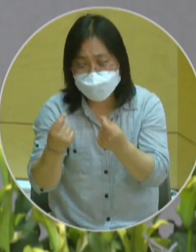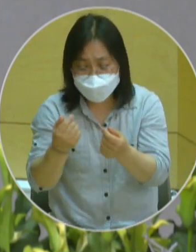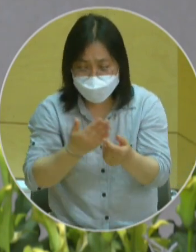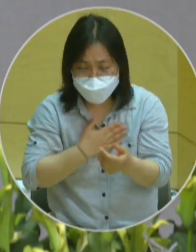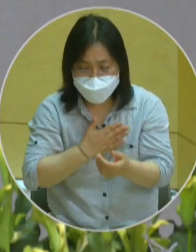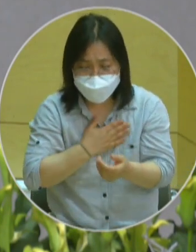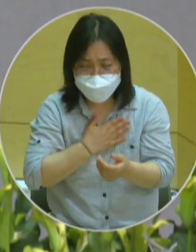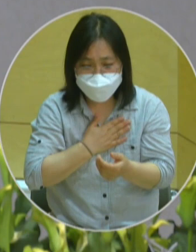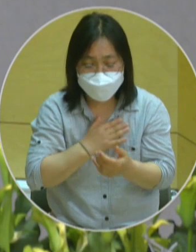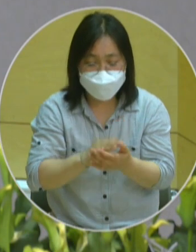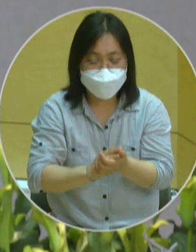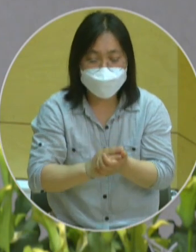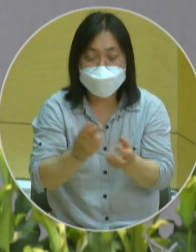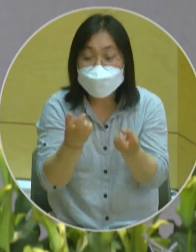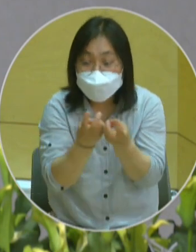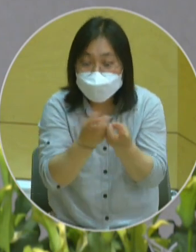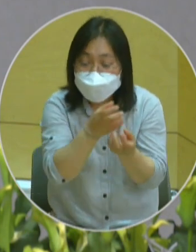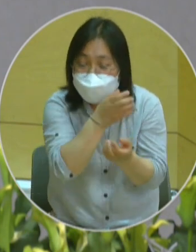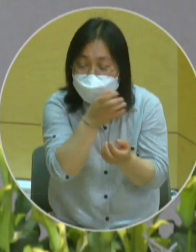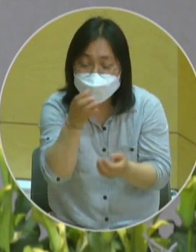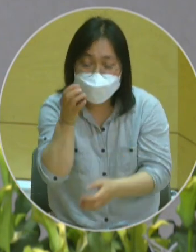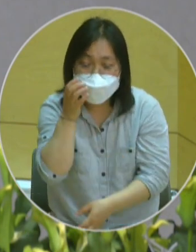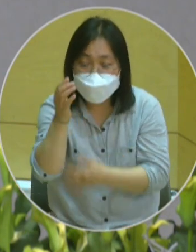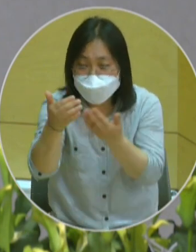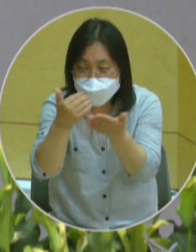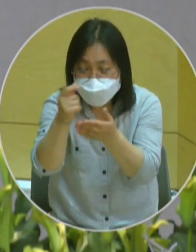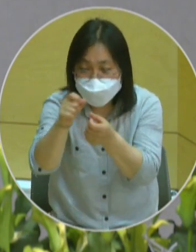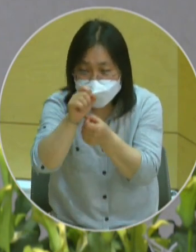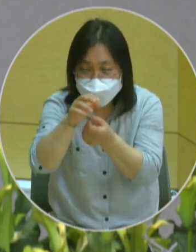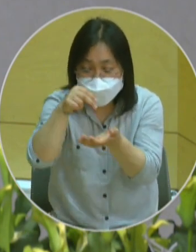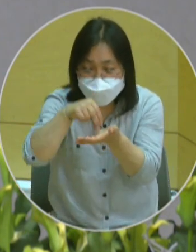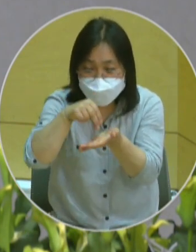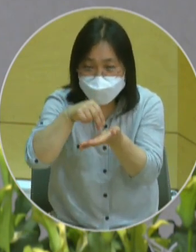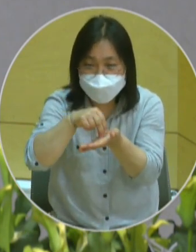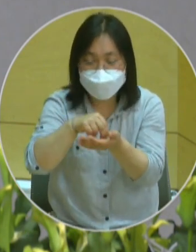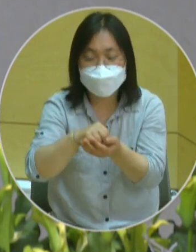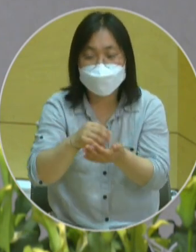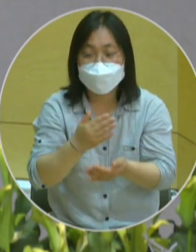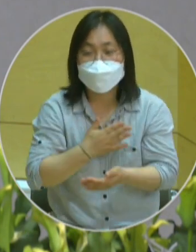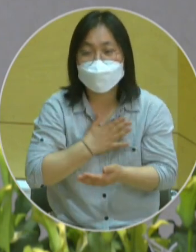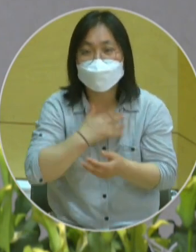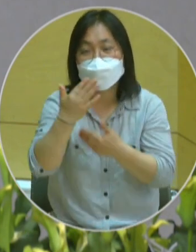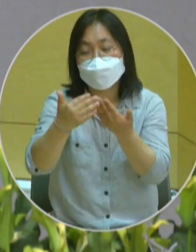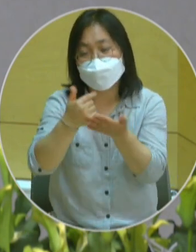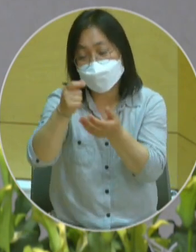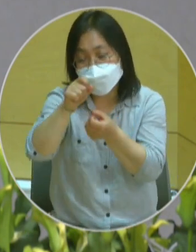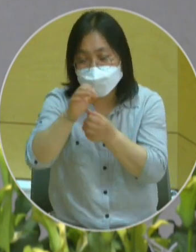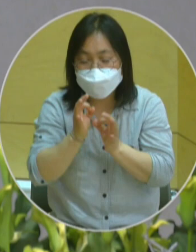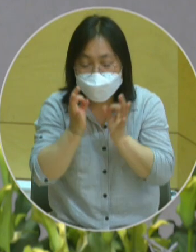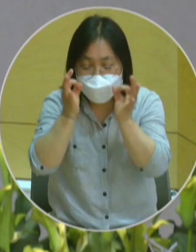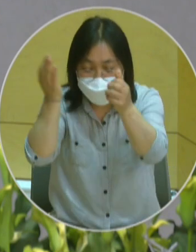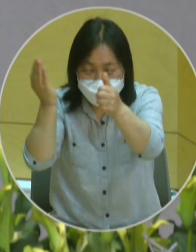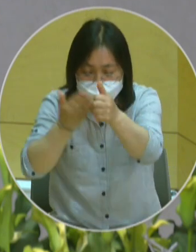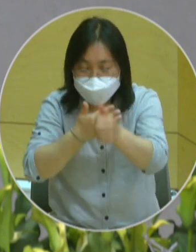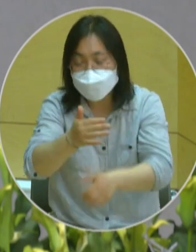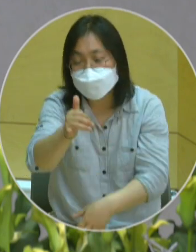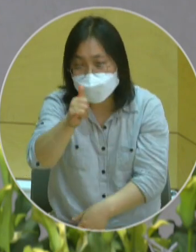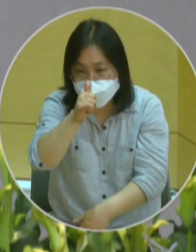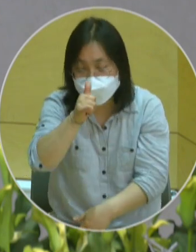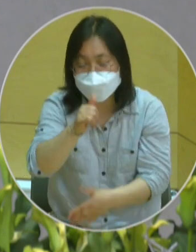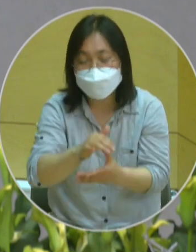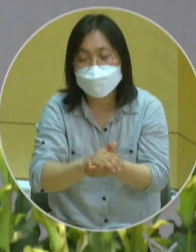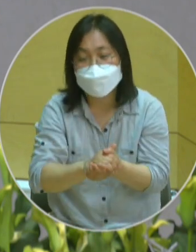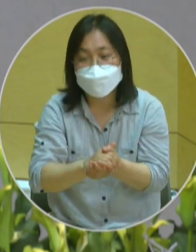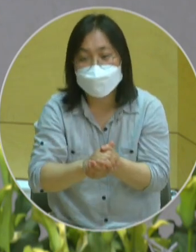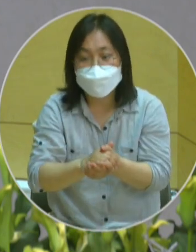내가 어떻게 감히 하나님 앞에 서서 내가 하나님 앞에 간구할 수 있는가 하는 그런 마음에